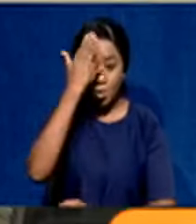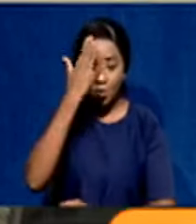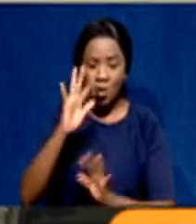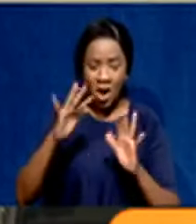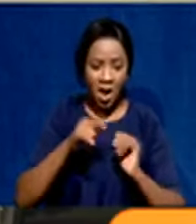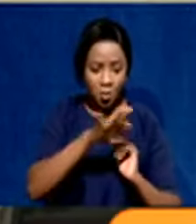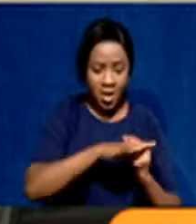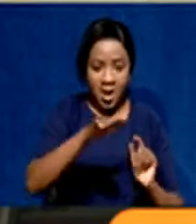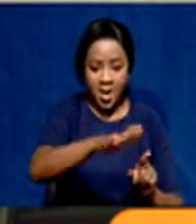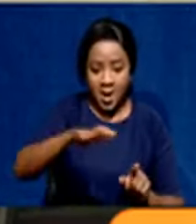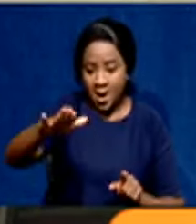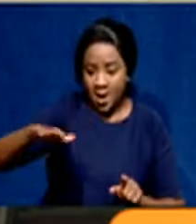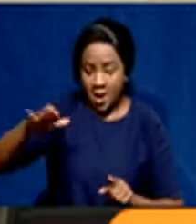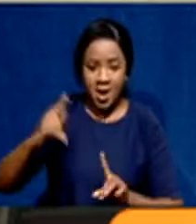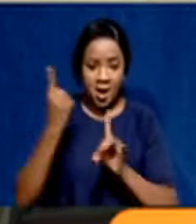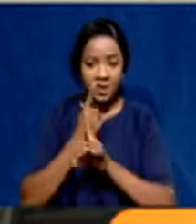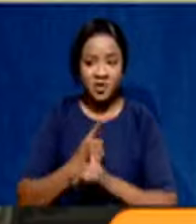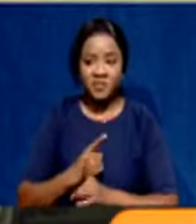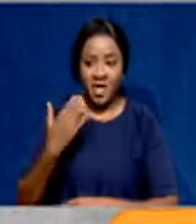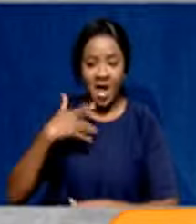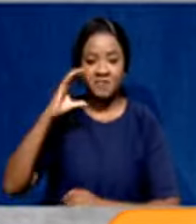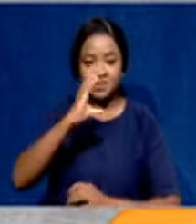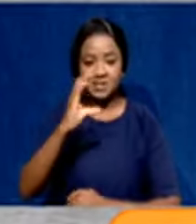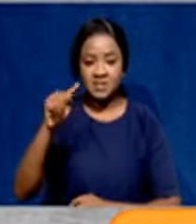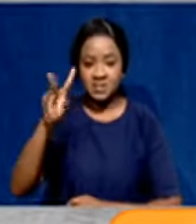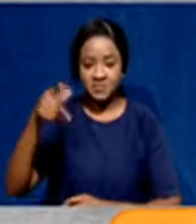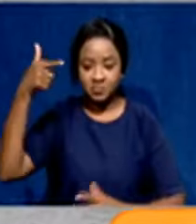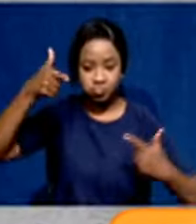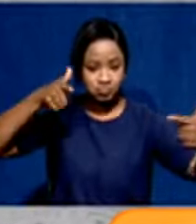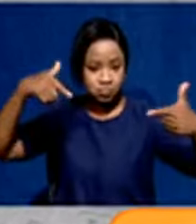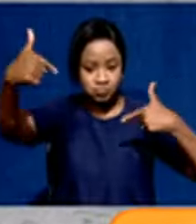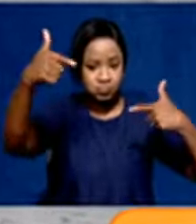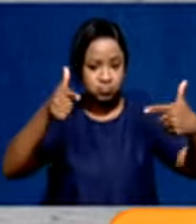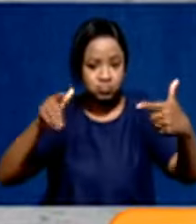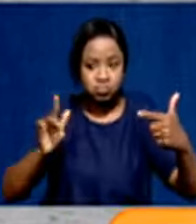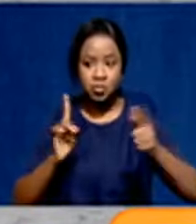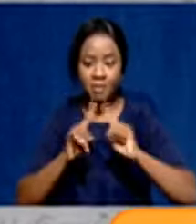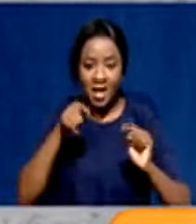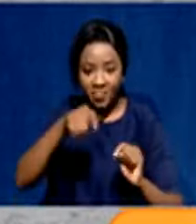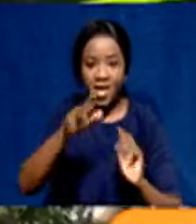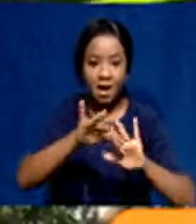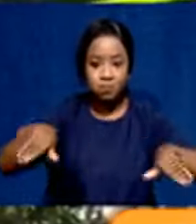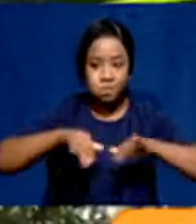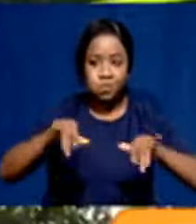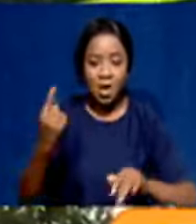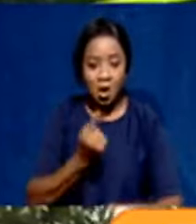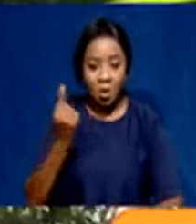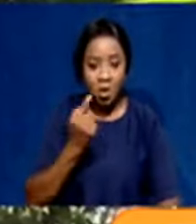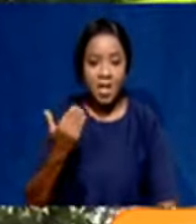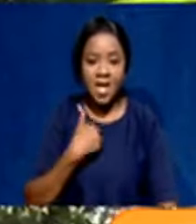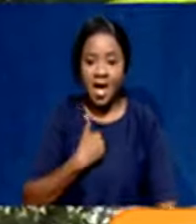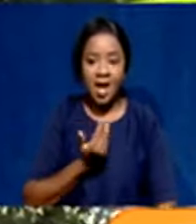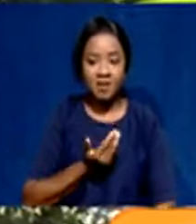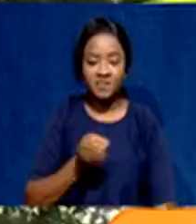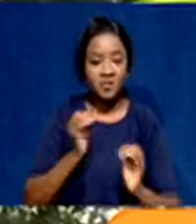fam hi cct na nitika la kuoga pek